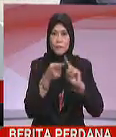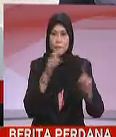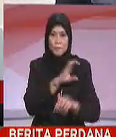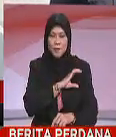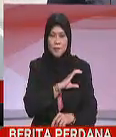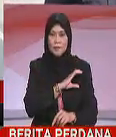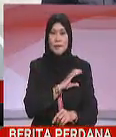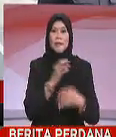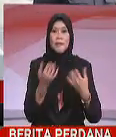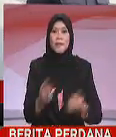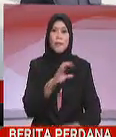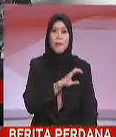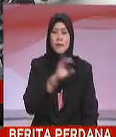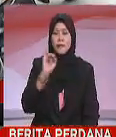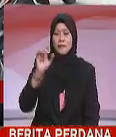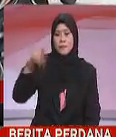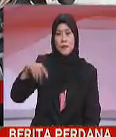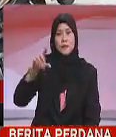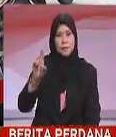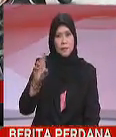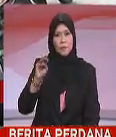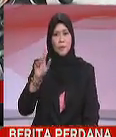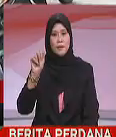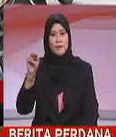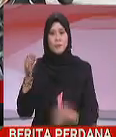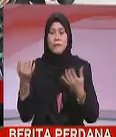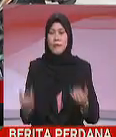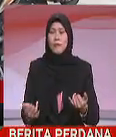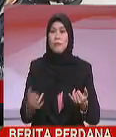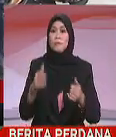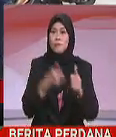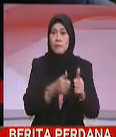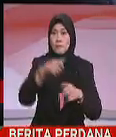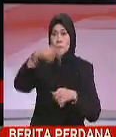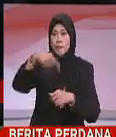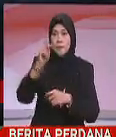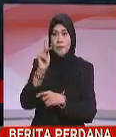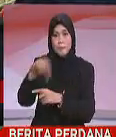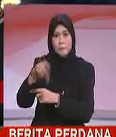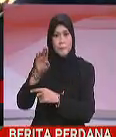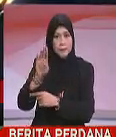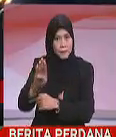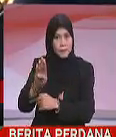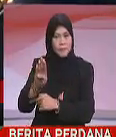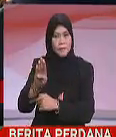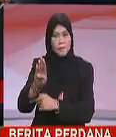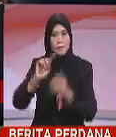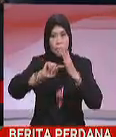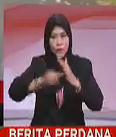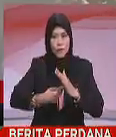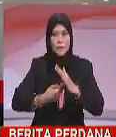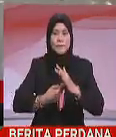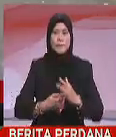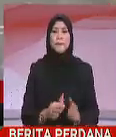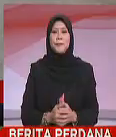Pejabat Polis Daerah IPD Mualim sebaik Perintah Kawalan Pergerakan Bersyarat PKPB